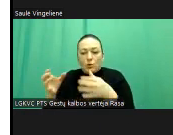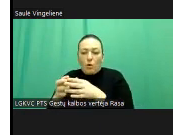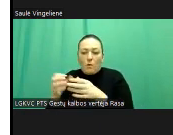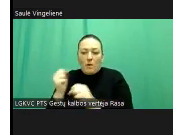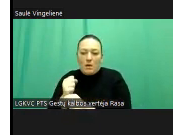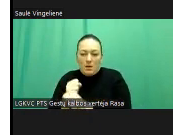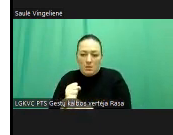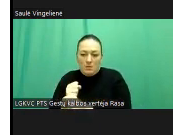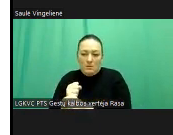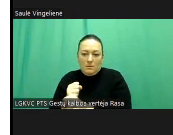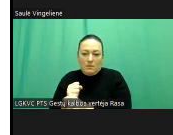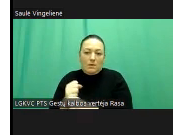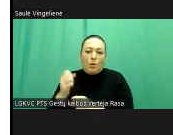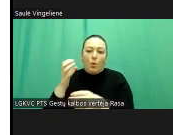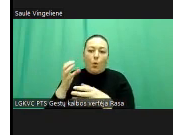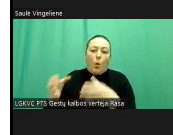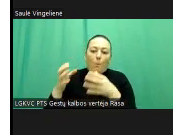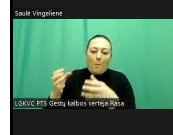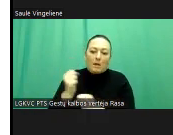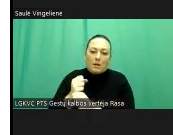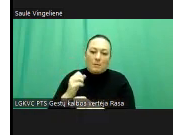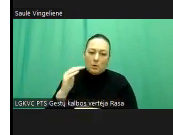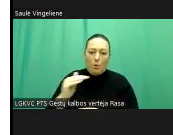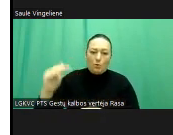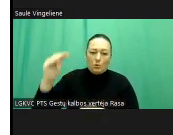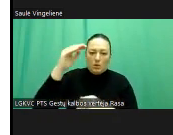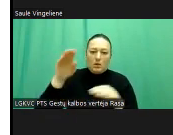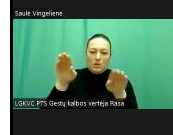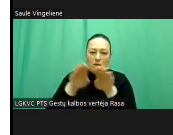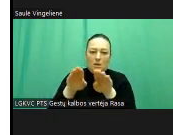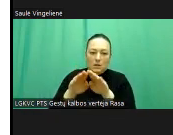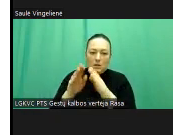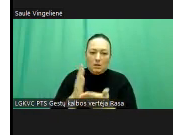daug aukštesnio lygio.